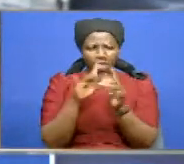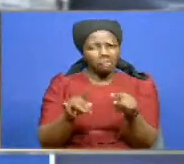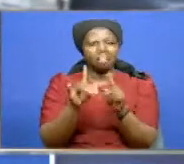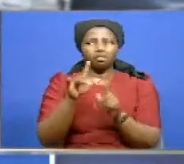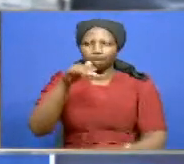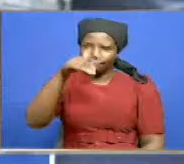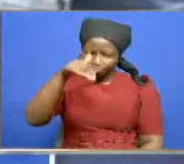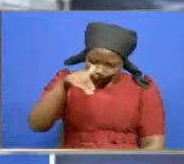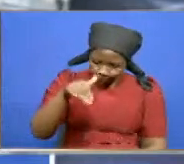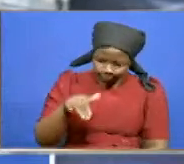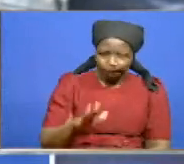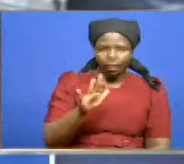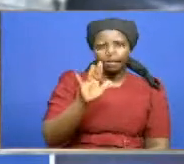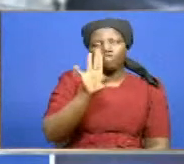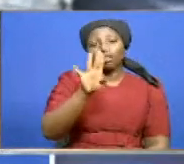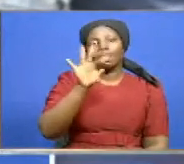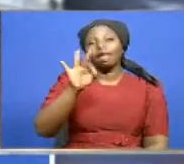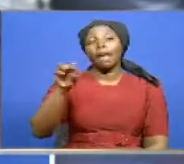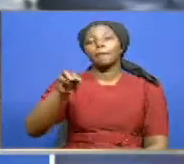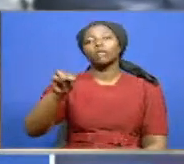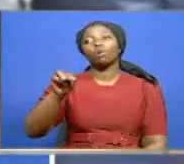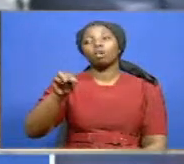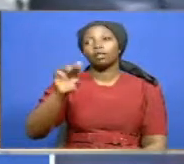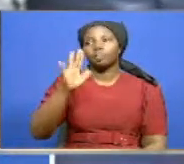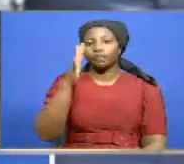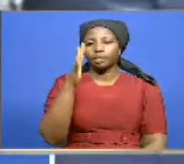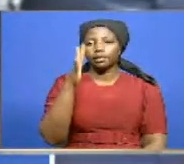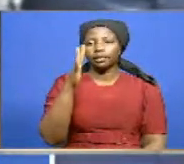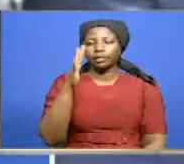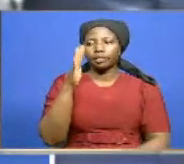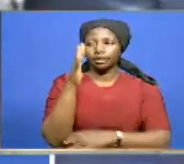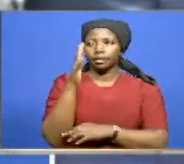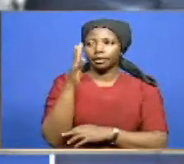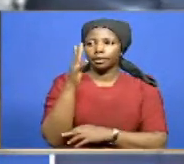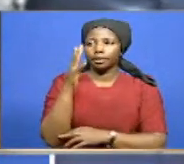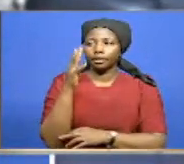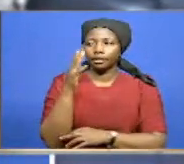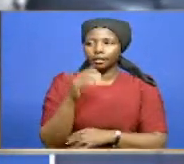plant 43 million trees